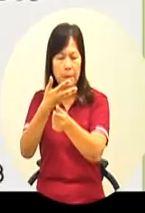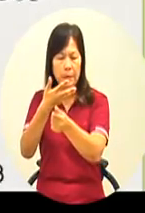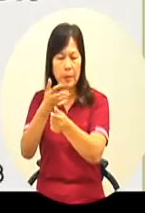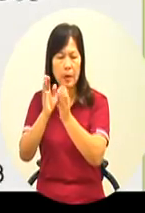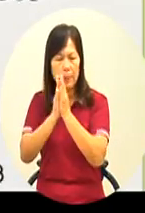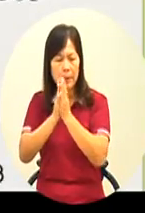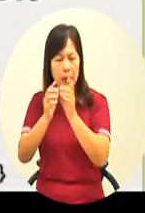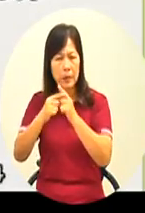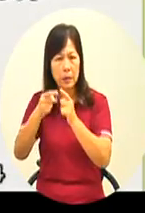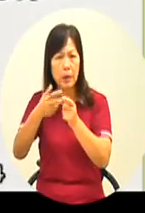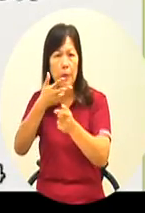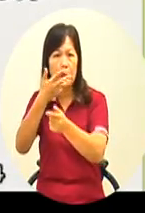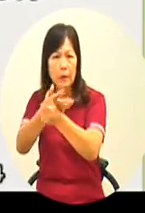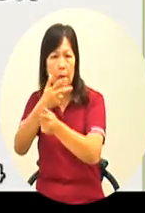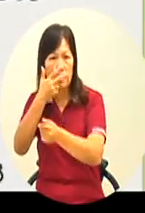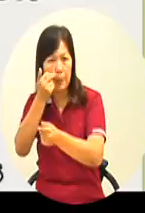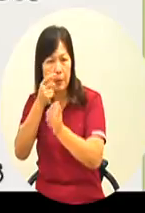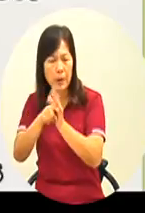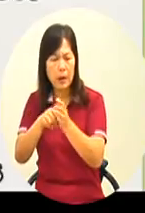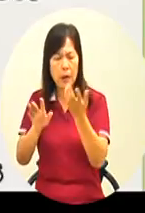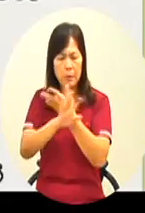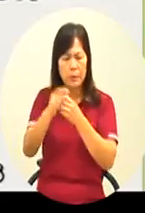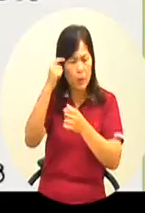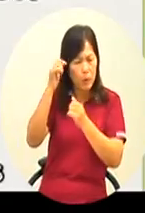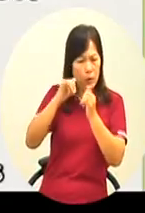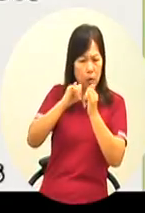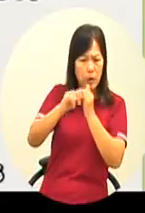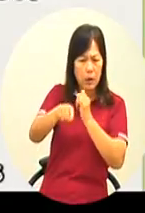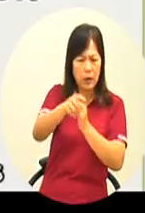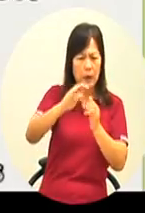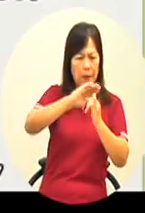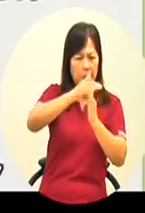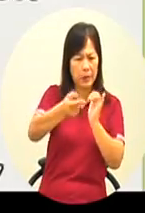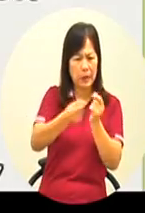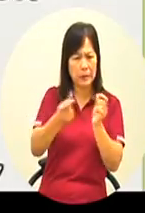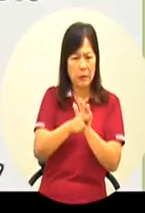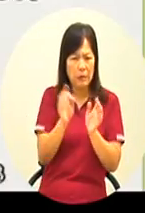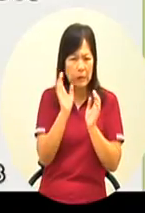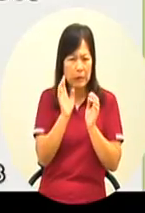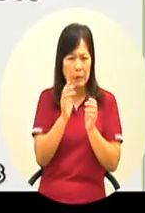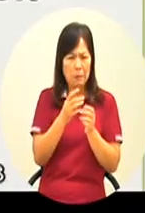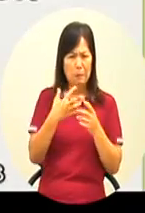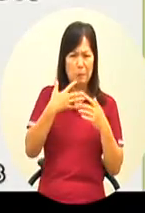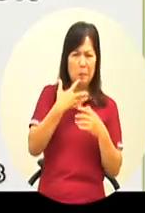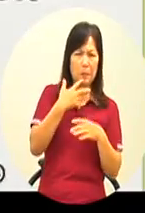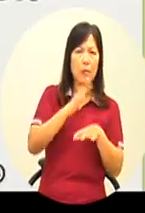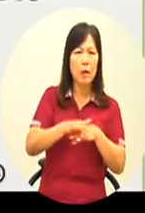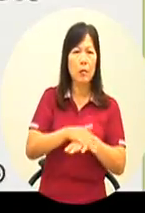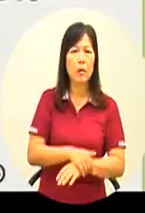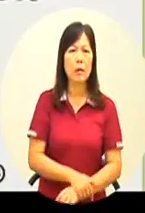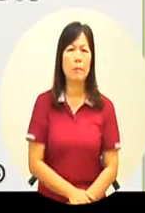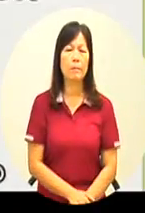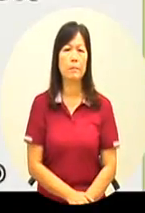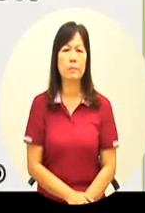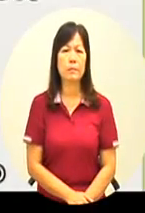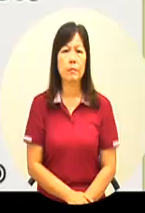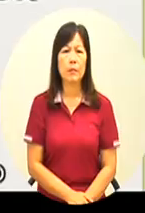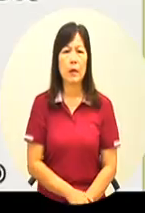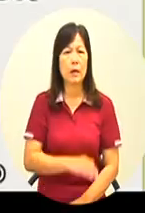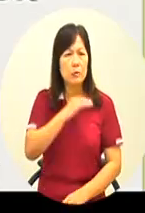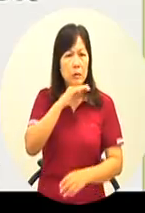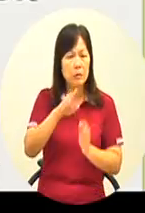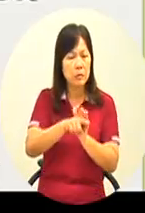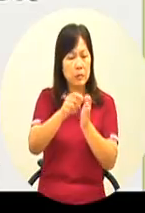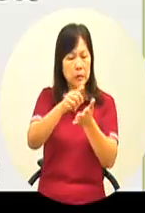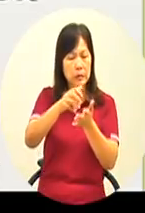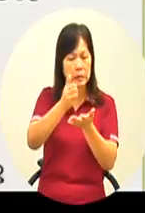人也可以让民众减少冷冰冰的阴森的感觉啊。请那个殡管处处长说明了、啊、目前执